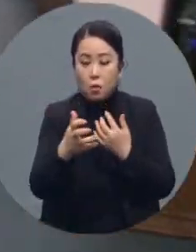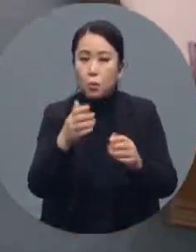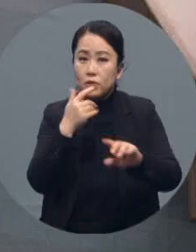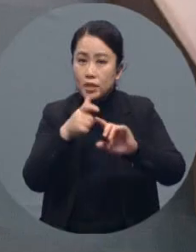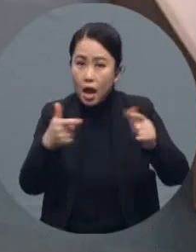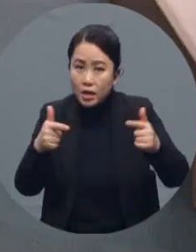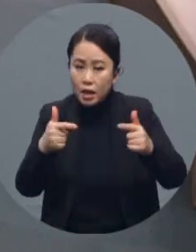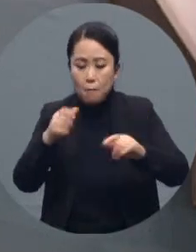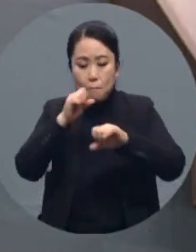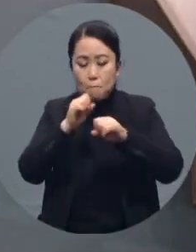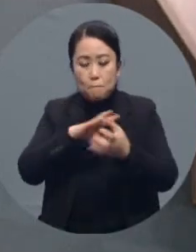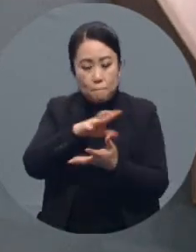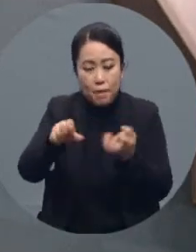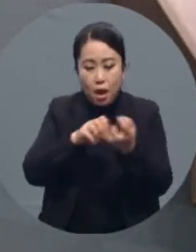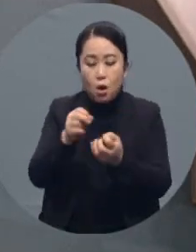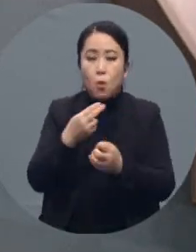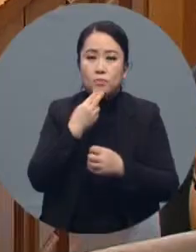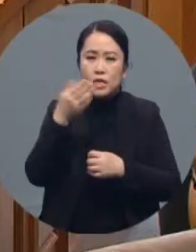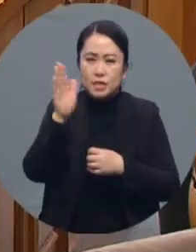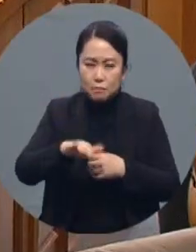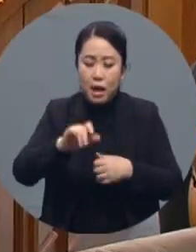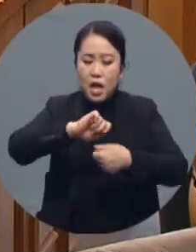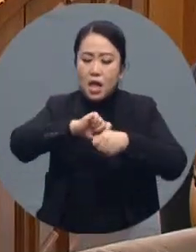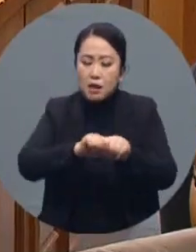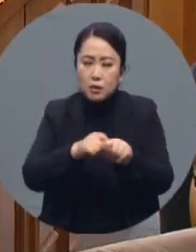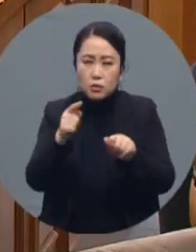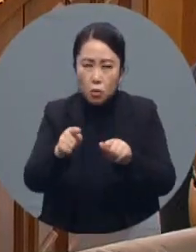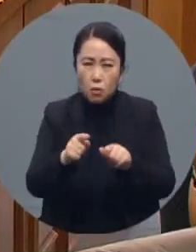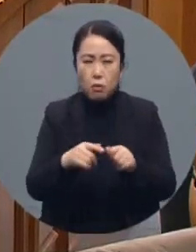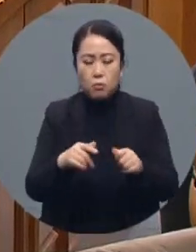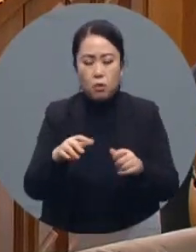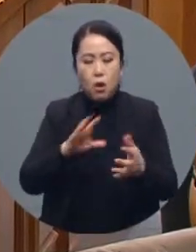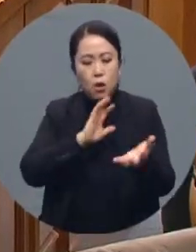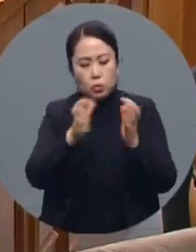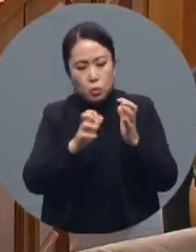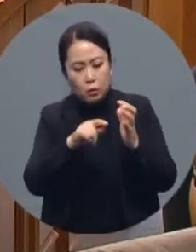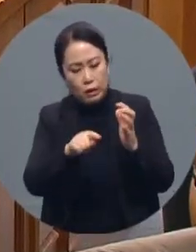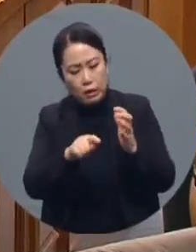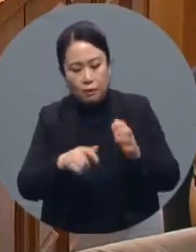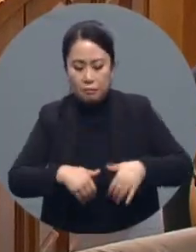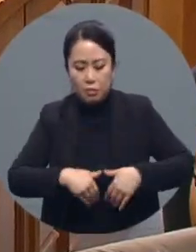파행으로 치닫진 않았지만 강제성도 없는 하나마나한